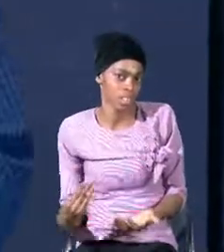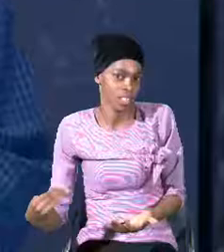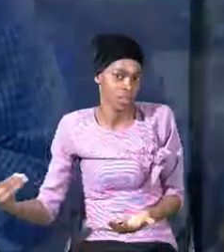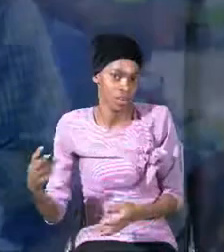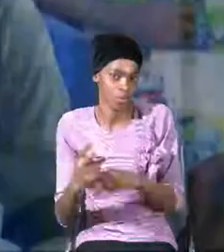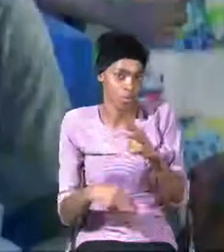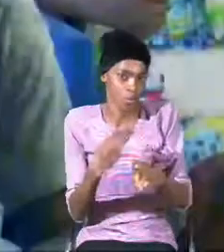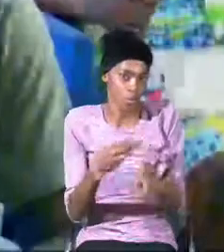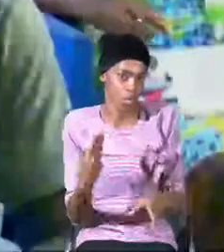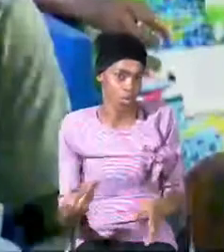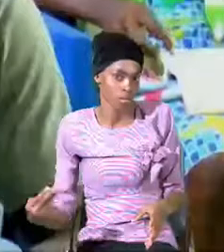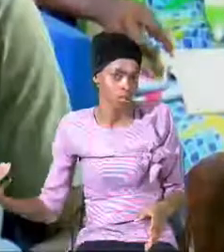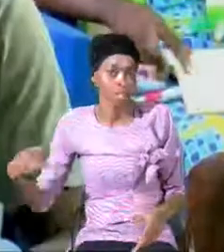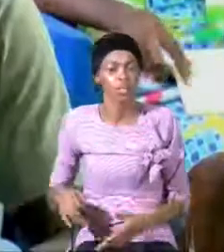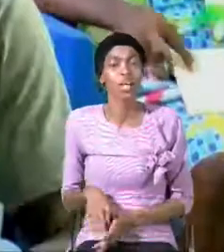Regardez